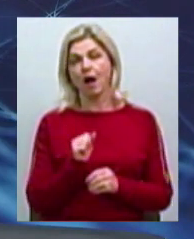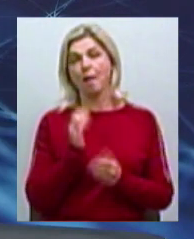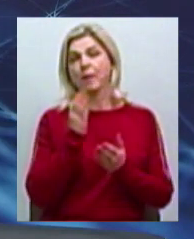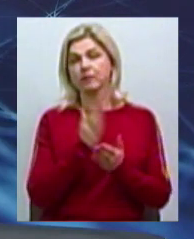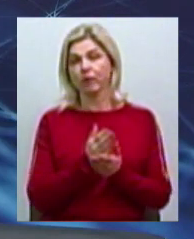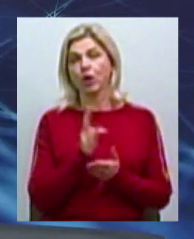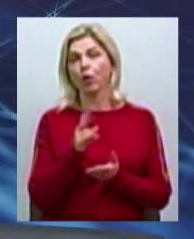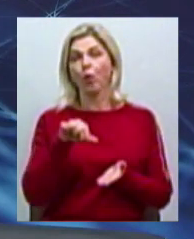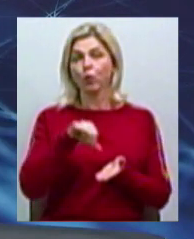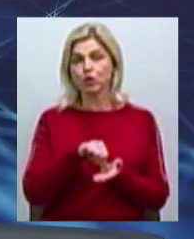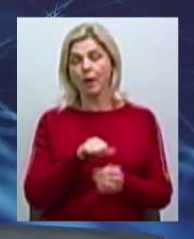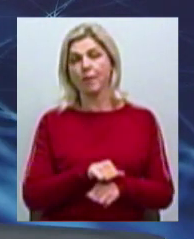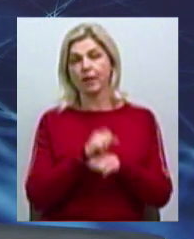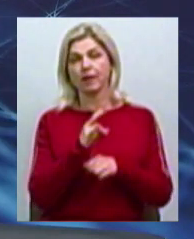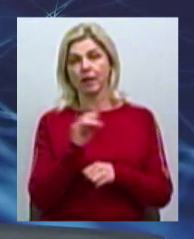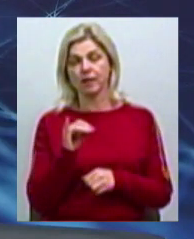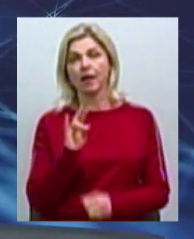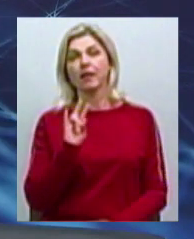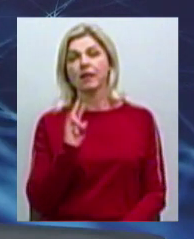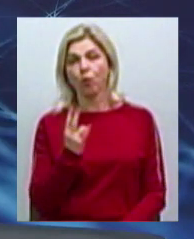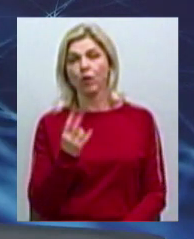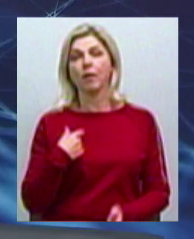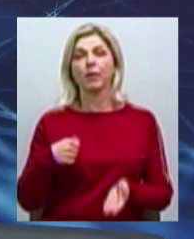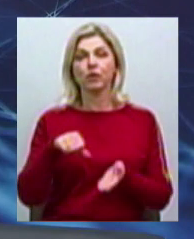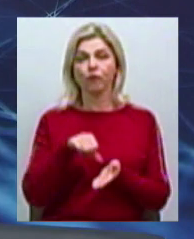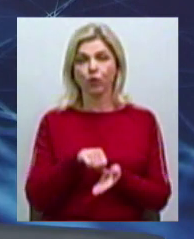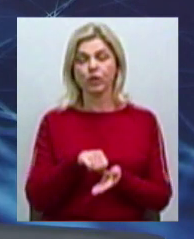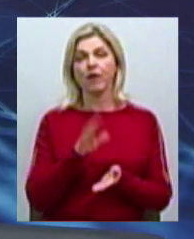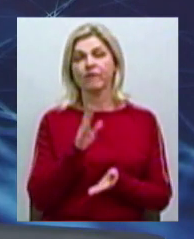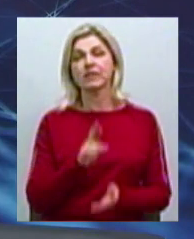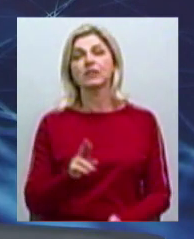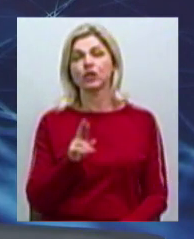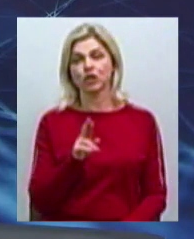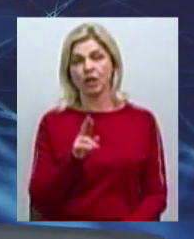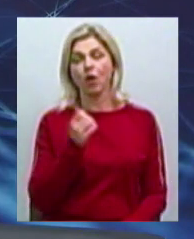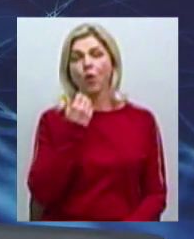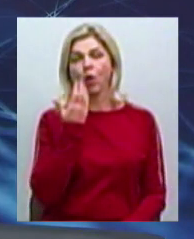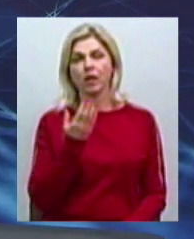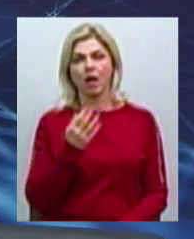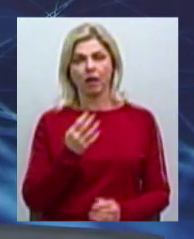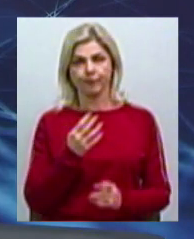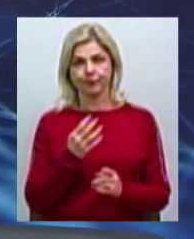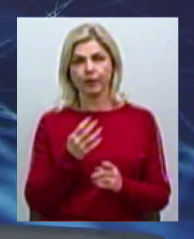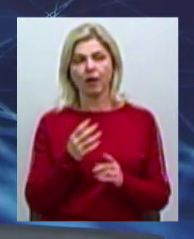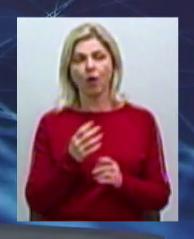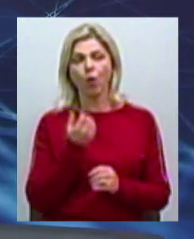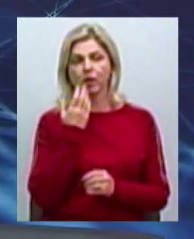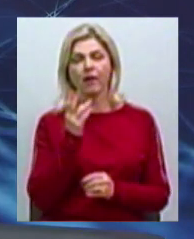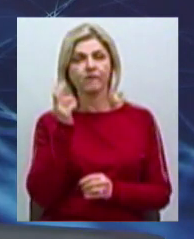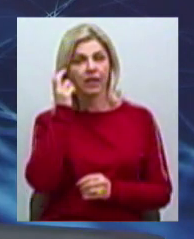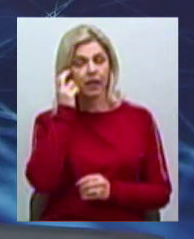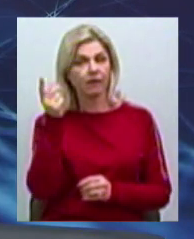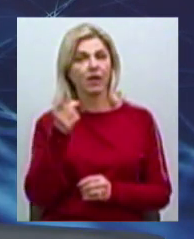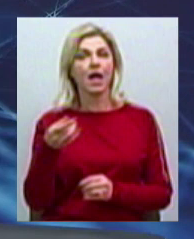до участі в Майдані Миколаївському приєднувалася частіше вже у січні місяці, коли напруга в Києві, ну і, власне,